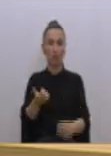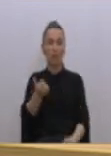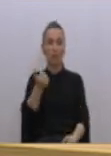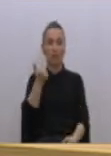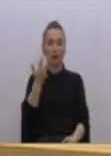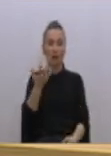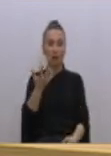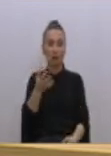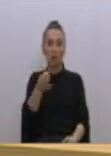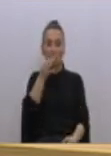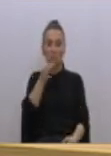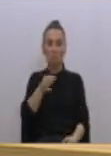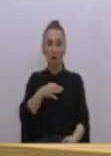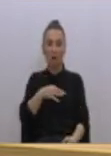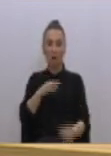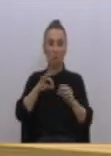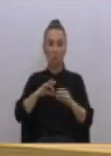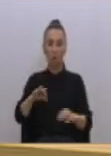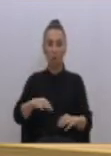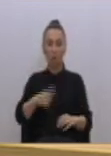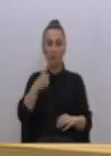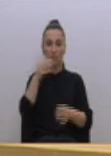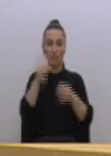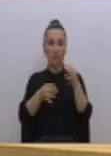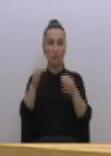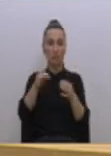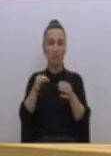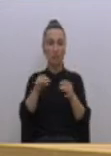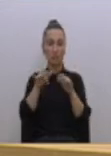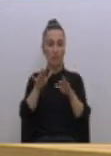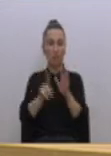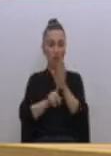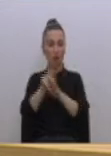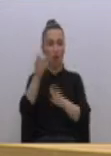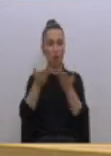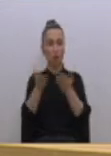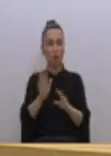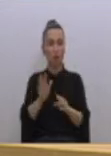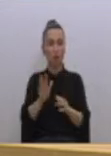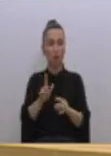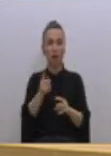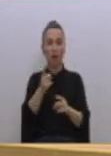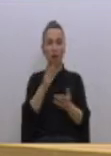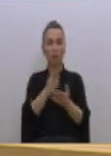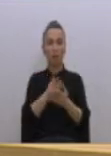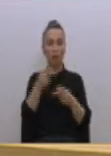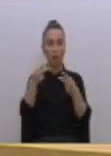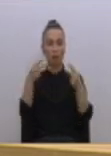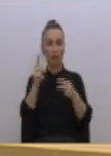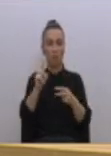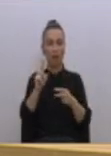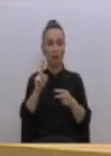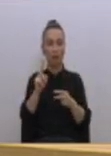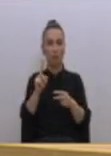რამდენი პასუხი მოგიბრუნდათ პროკურატურიდან სისხლის სამართლის საქმე აღიძრა თუ არა და რატო არის არათანაბარდობა, იმიტომ რომ